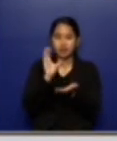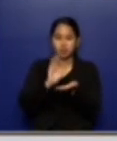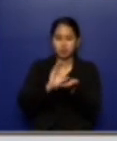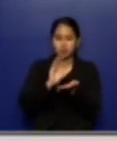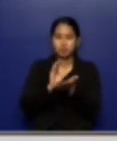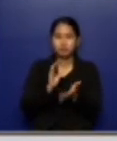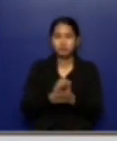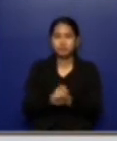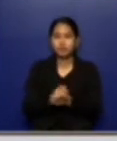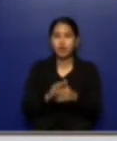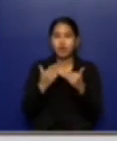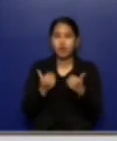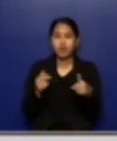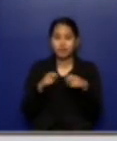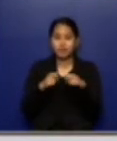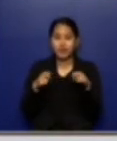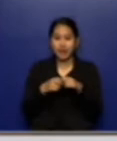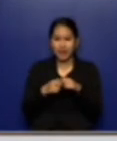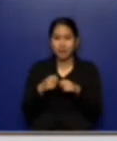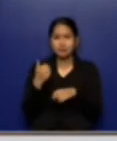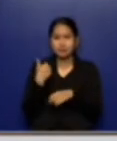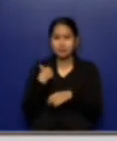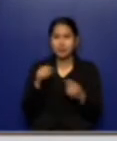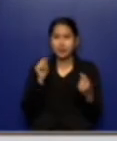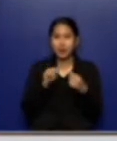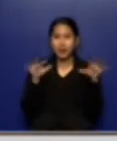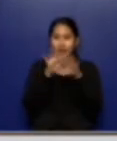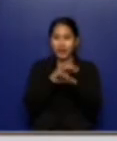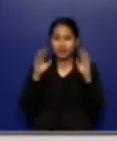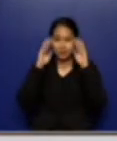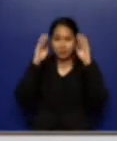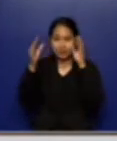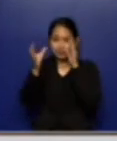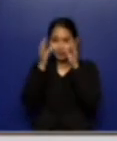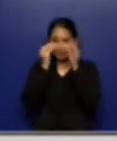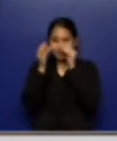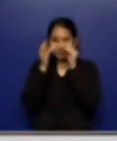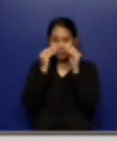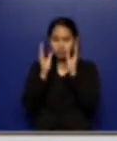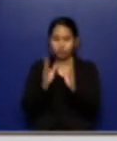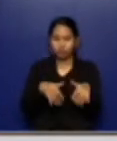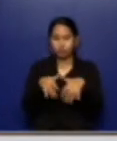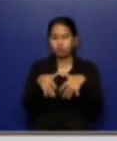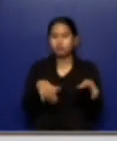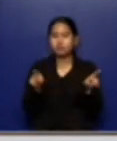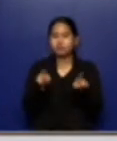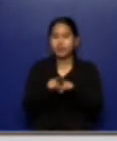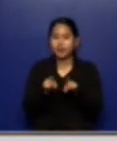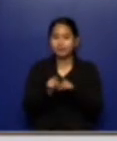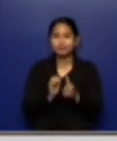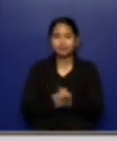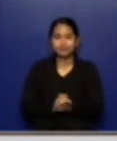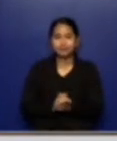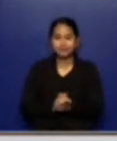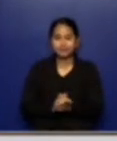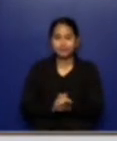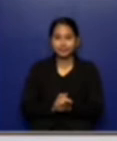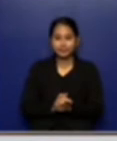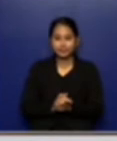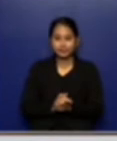การณ์วิกฤตซึ่งเป็นการเรียนรู้ของทุกคนพี่น้องประชาชนด้วยในส่ว